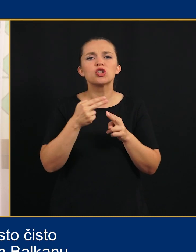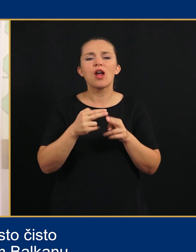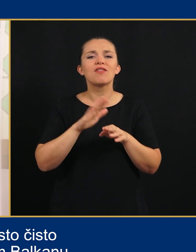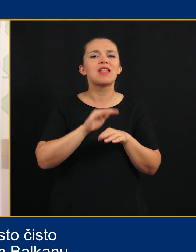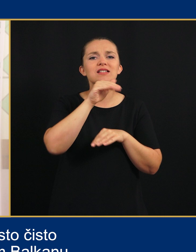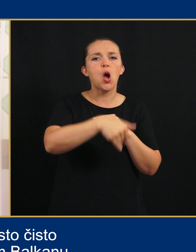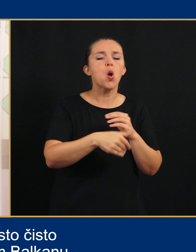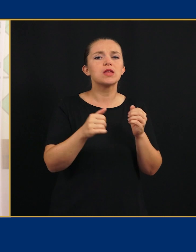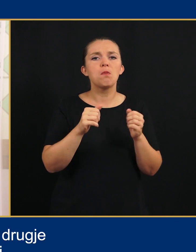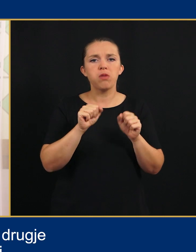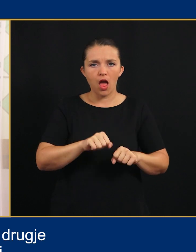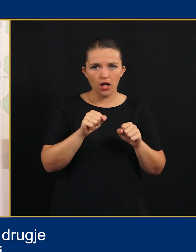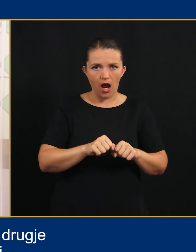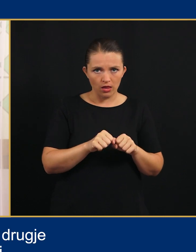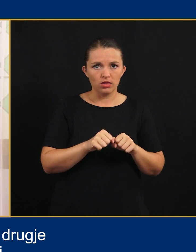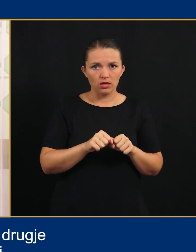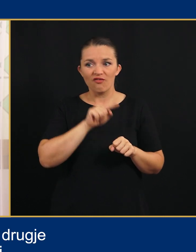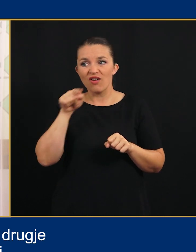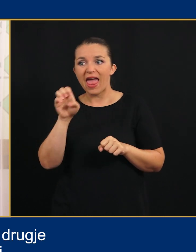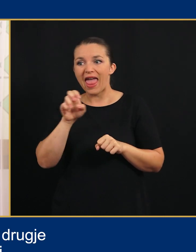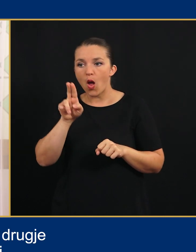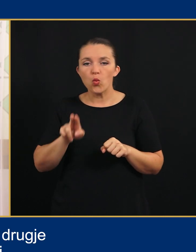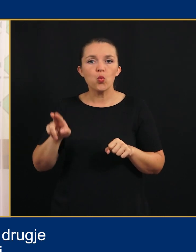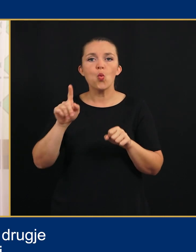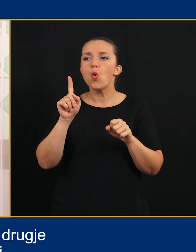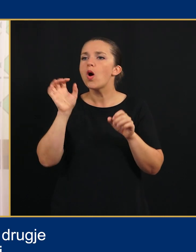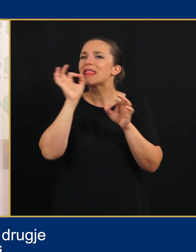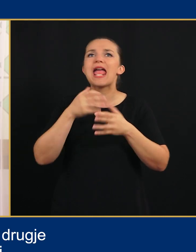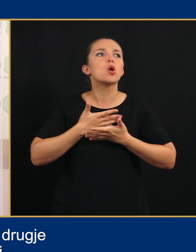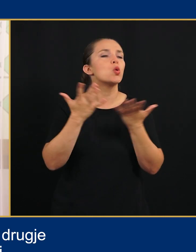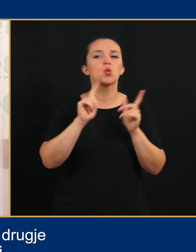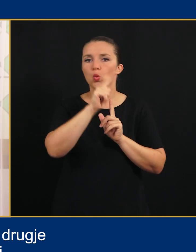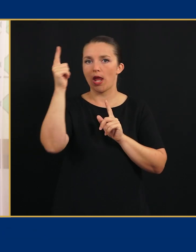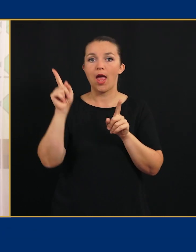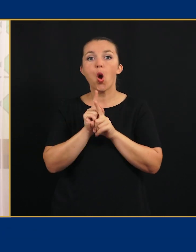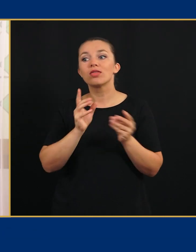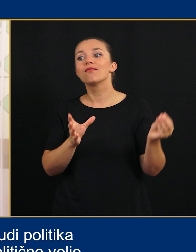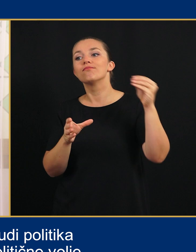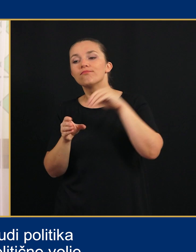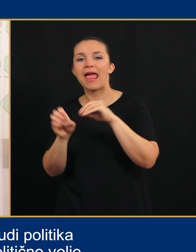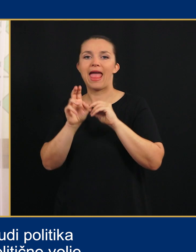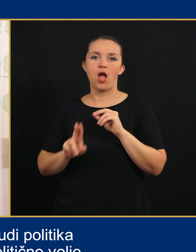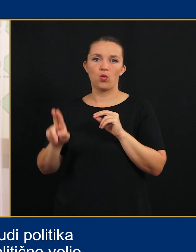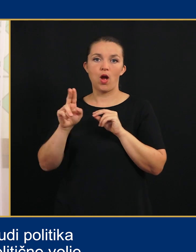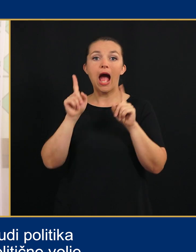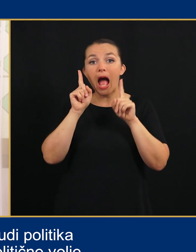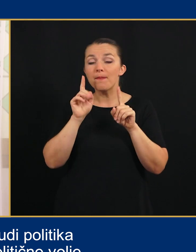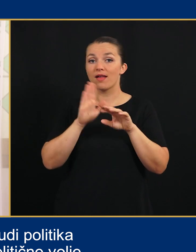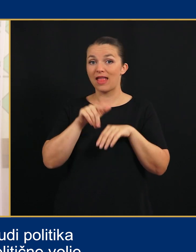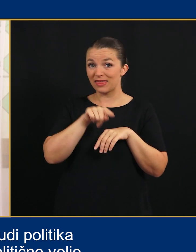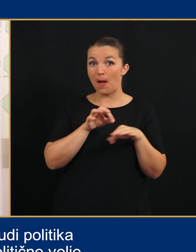države na Zahodnem Balkanu v Evropski uniji in nikjer drugje kot v Evropski uniji. Toda na tej